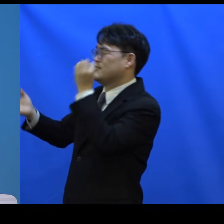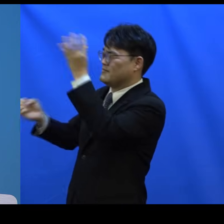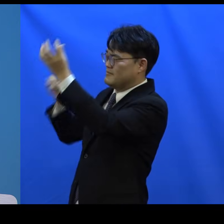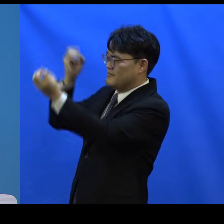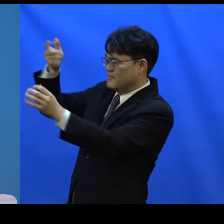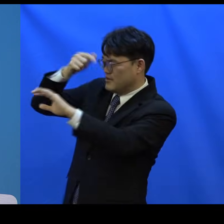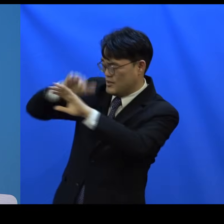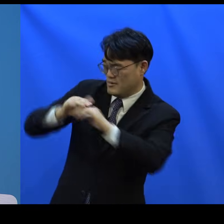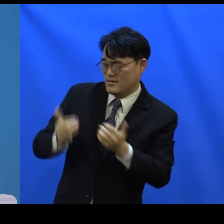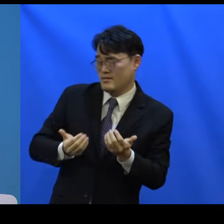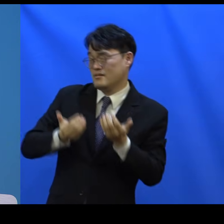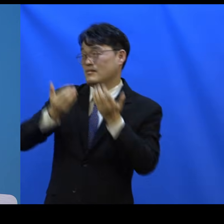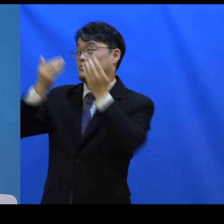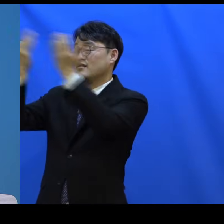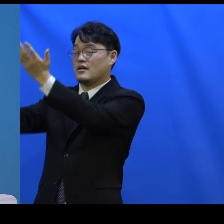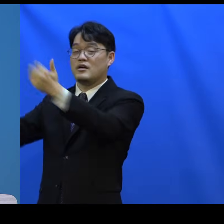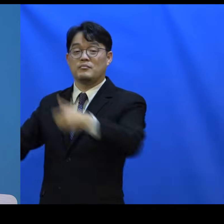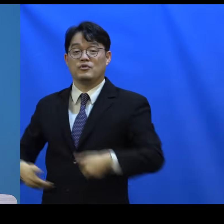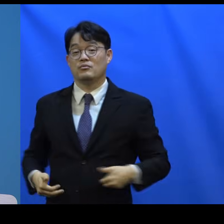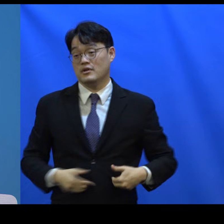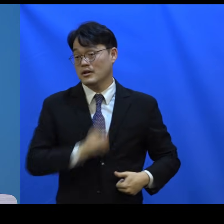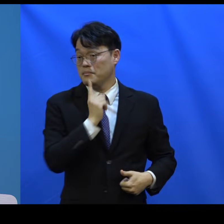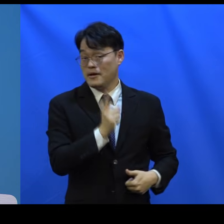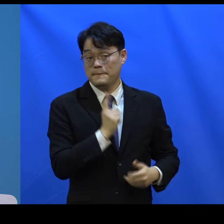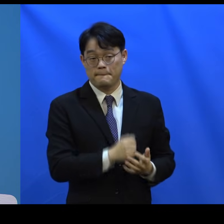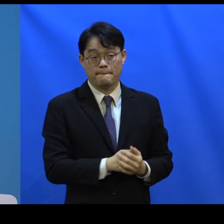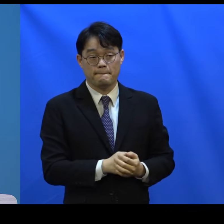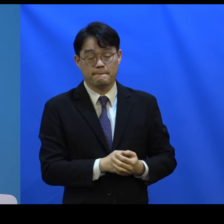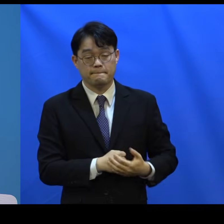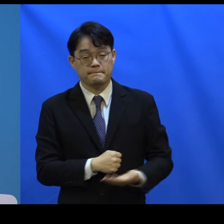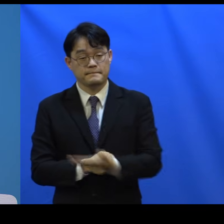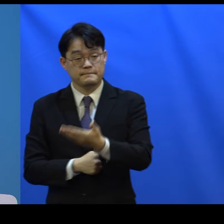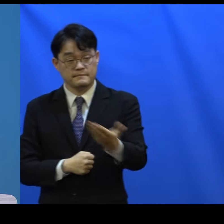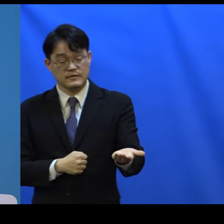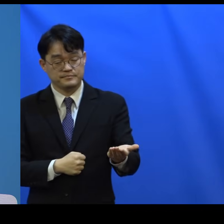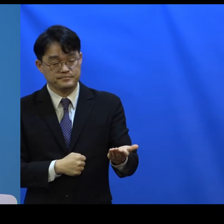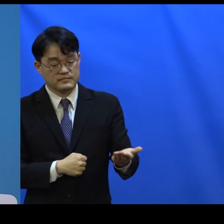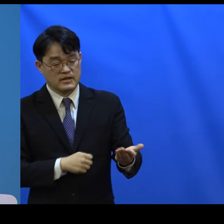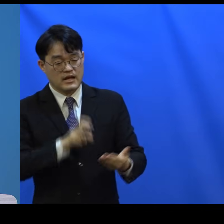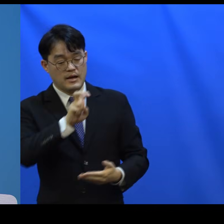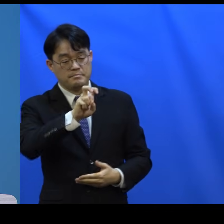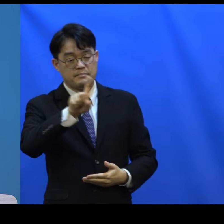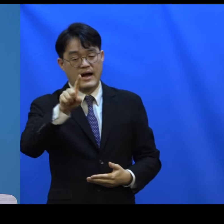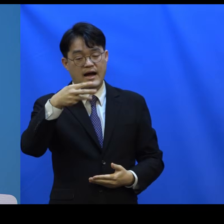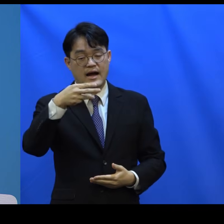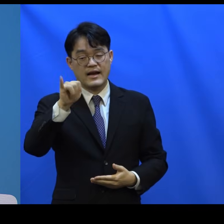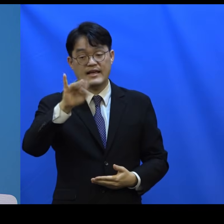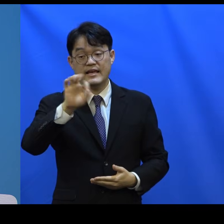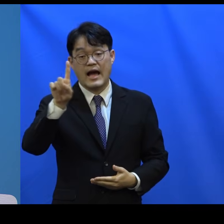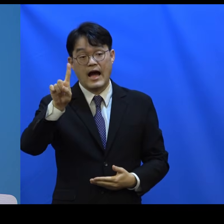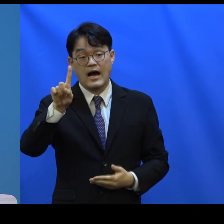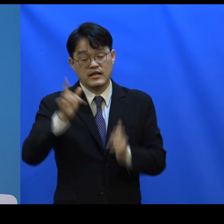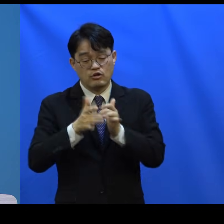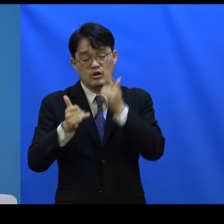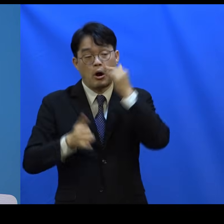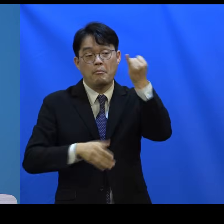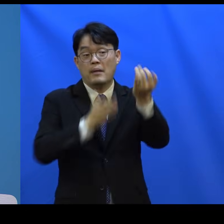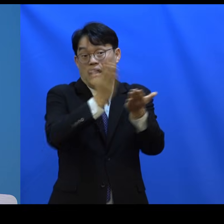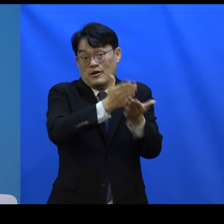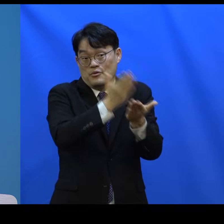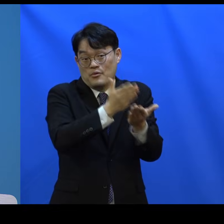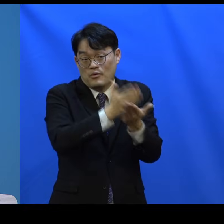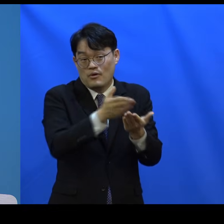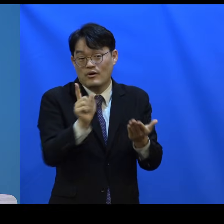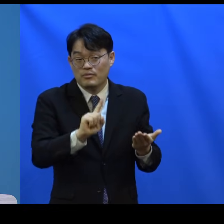마리아, 주님을 위해 귀중한 향유 옥합을 깨뜨리던 마리아. 옥합을 깨뜨려 주님의 발에 부었던 한 여인의